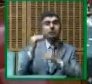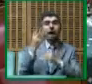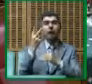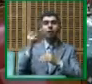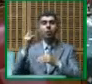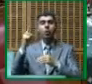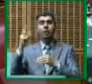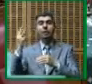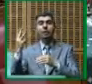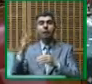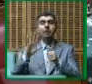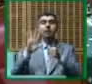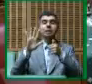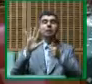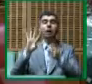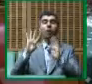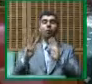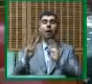2013. لذلك